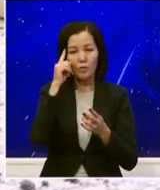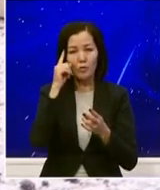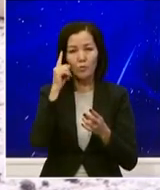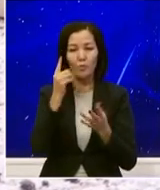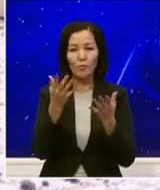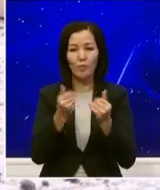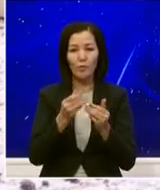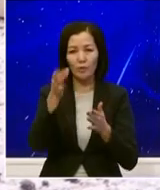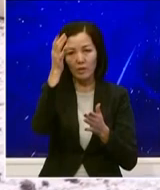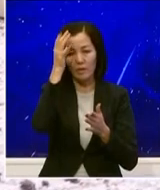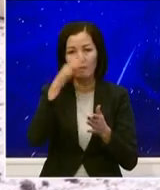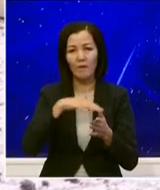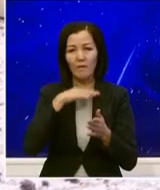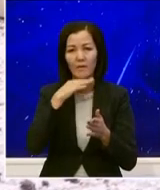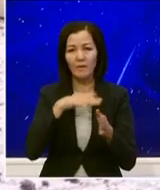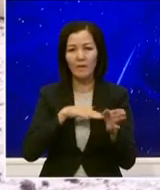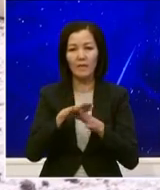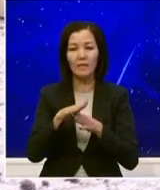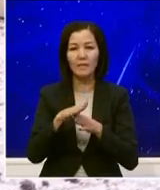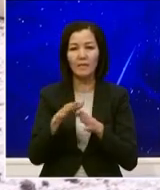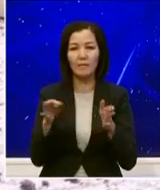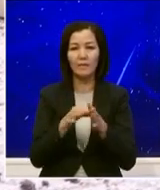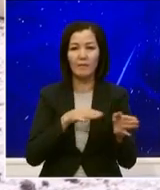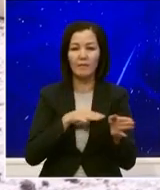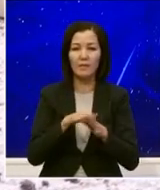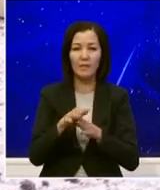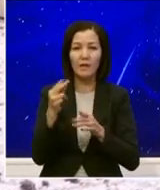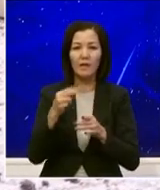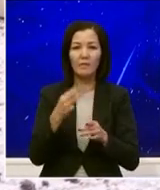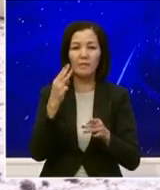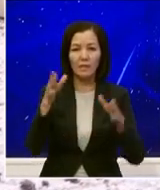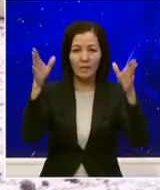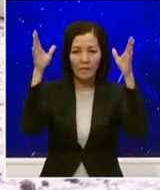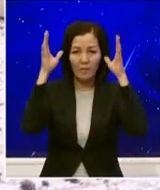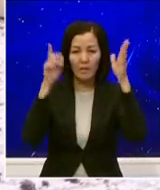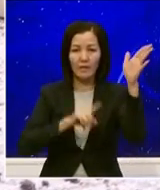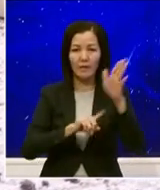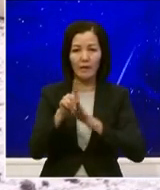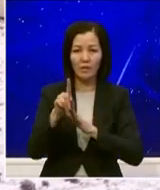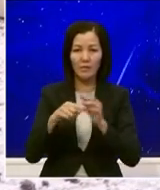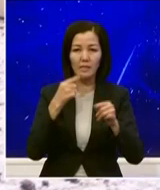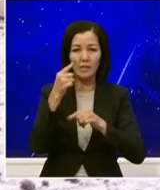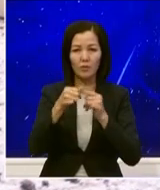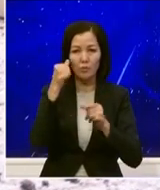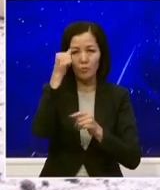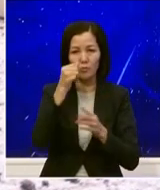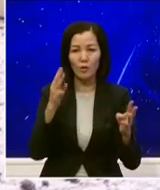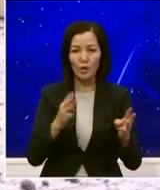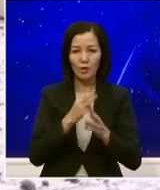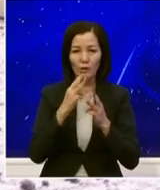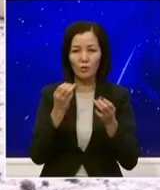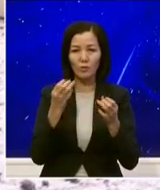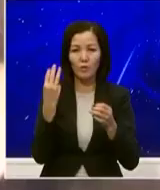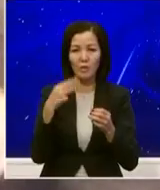полученных навыков сполна хватит для реализации поставленной задачи. 23 марала – это только начало. В следующем году мы намерены закупить